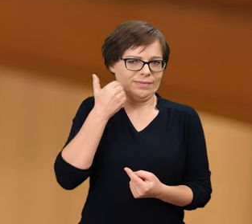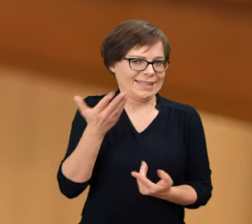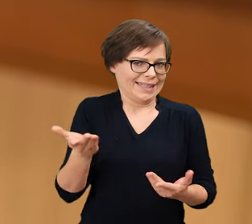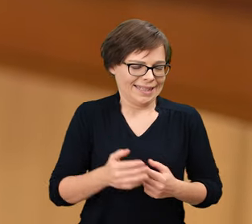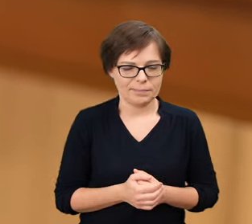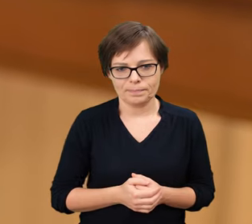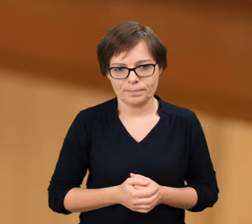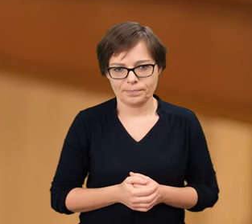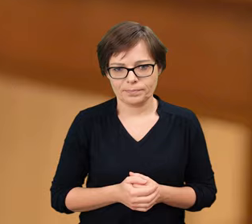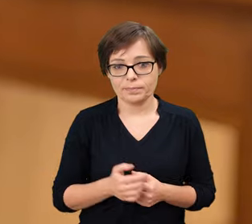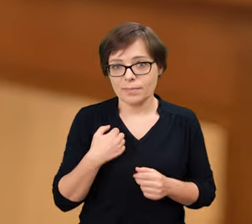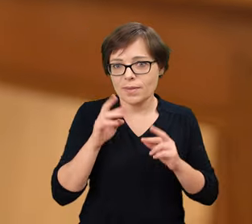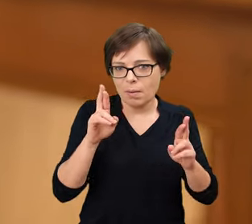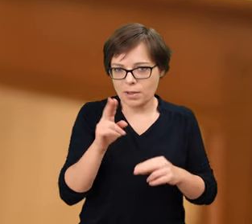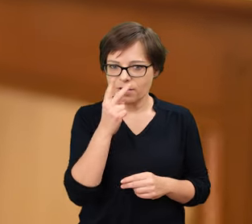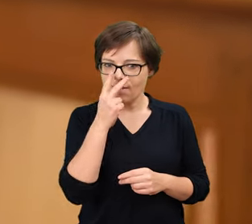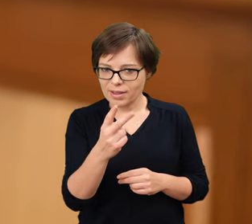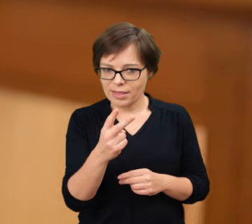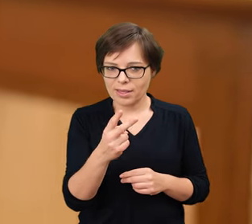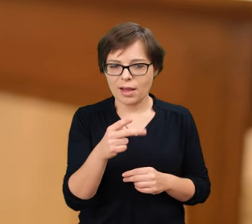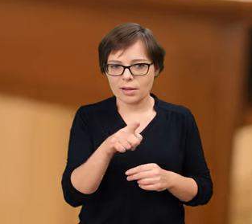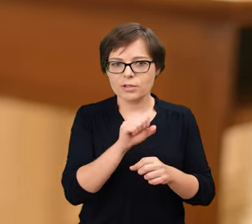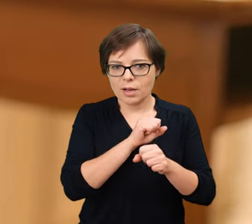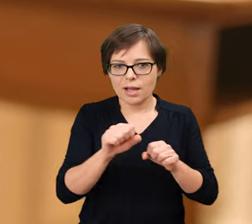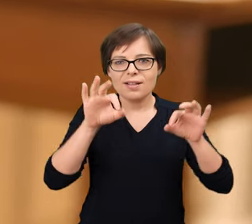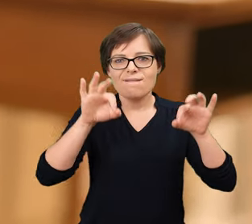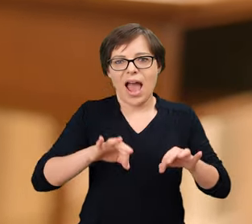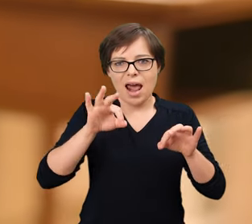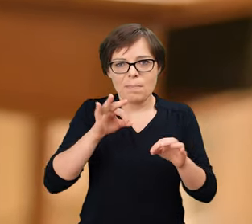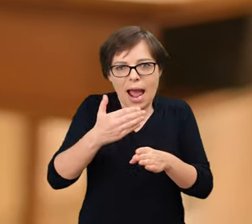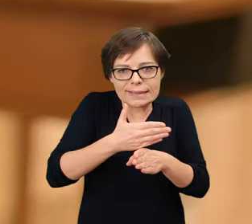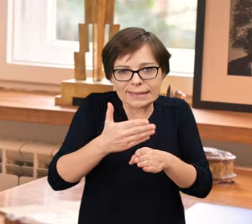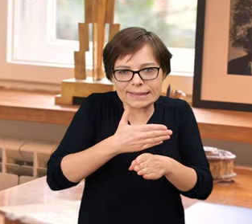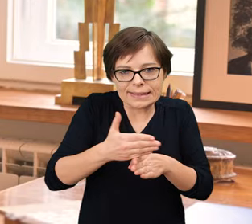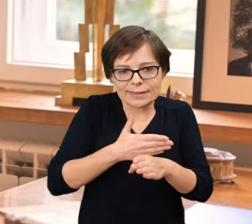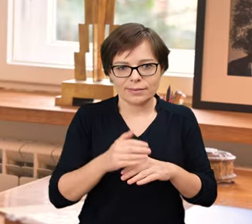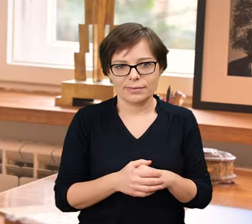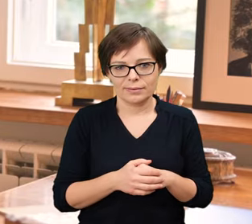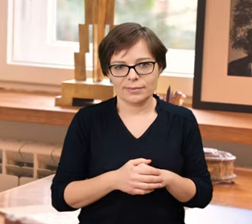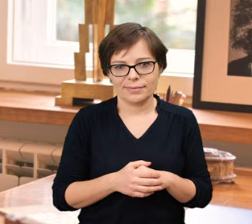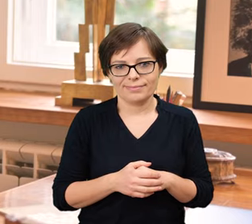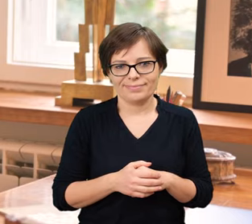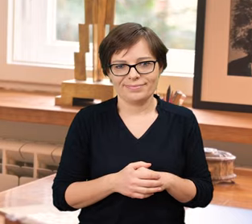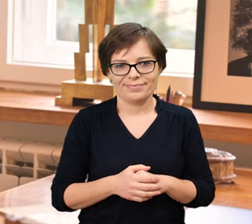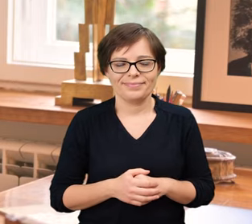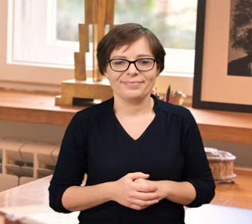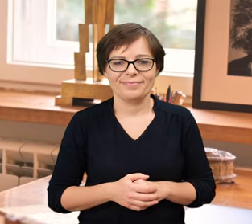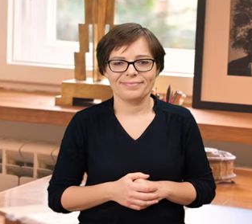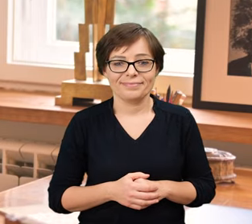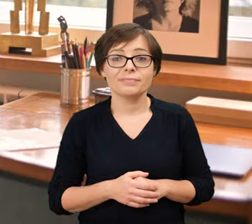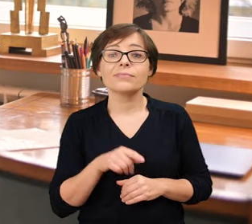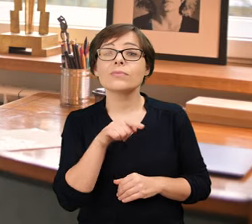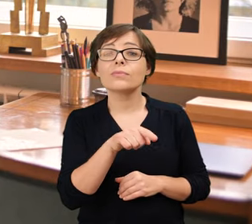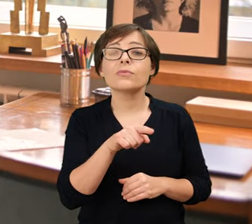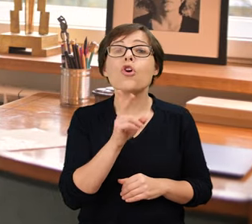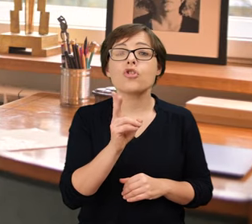Mam nadzieję, że nie będzie widoczne, że jest tutaj oskrobana farba. Nie odkurzona. To